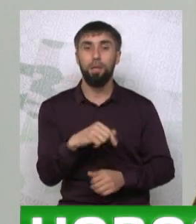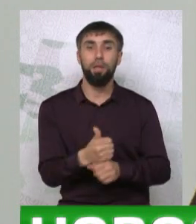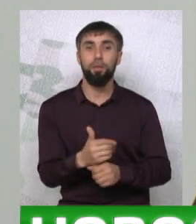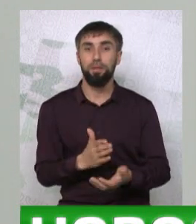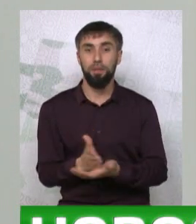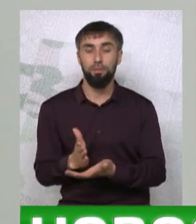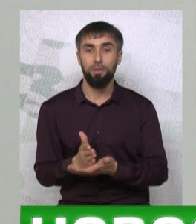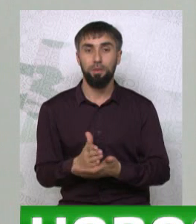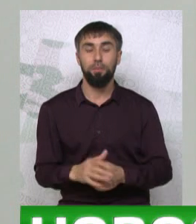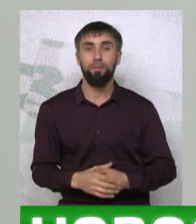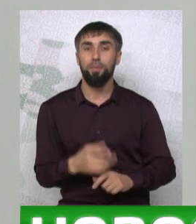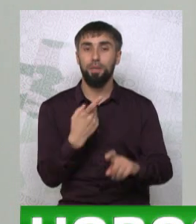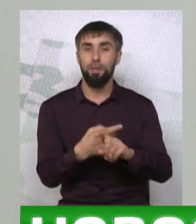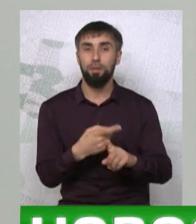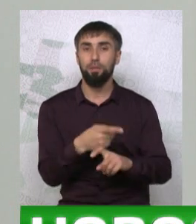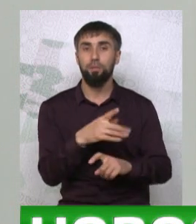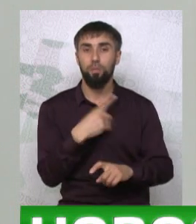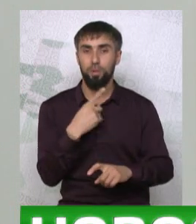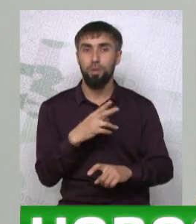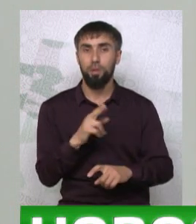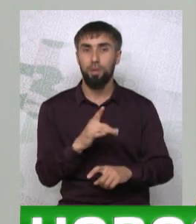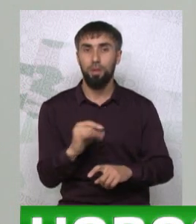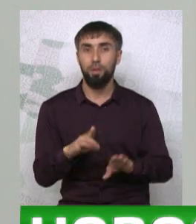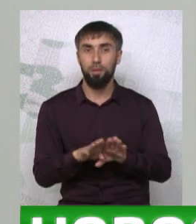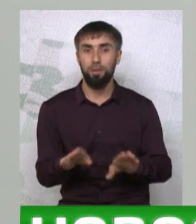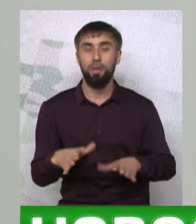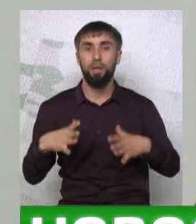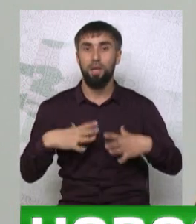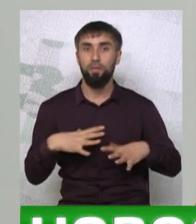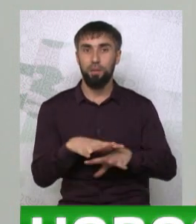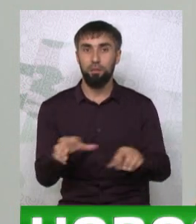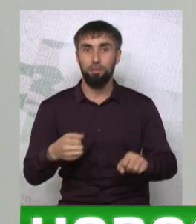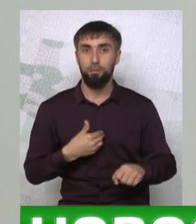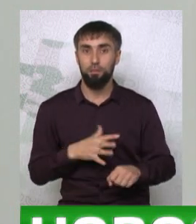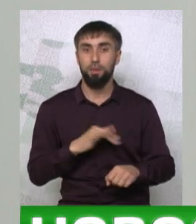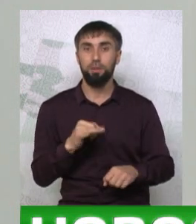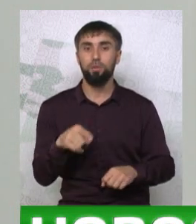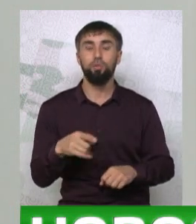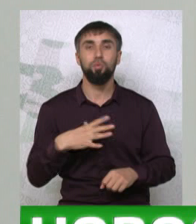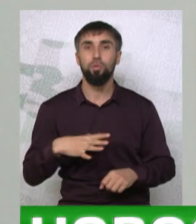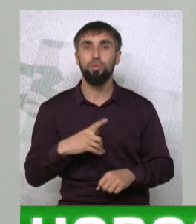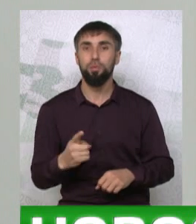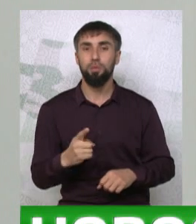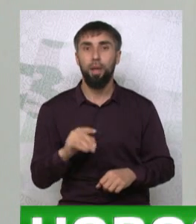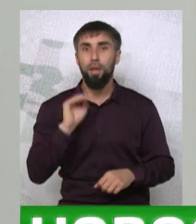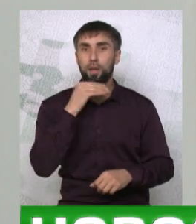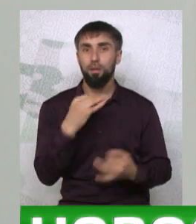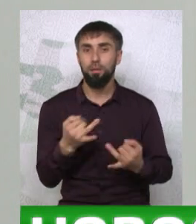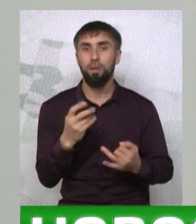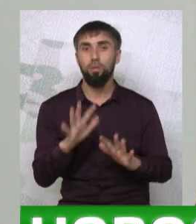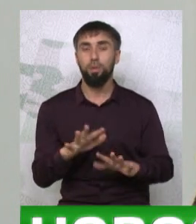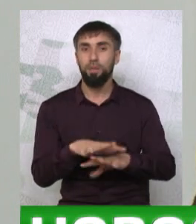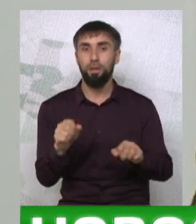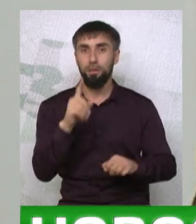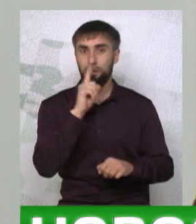направлений германское командование обозначило как раз-таки Кавказ. И здесь шла речь не только об экономических интересах, не только